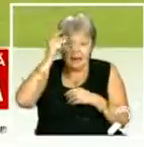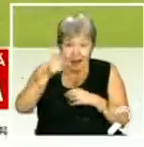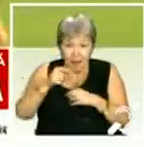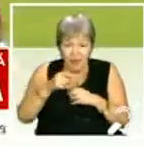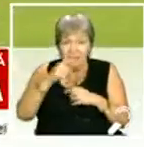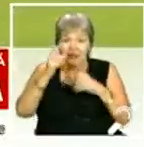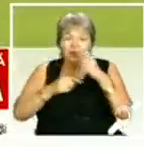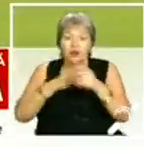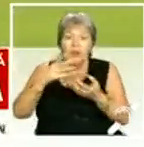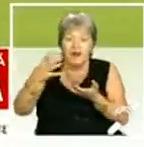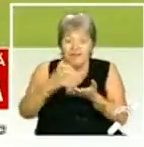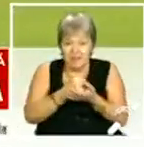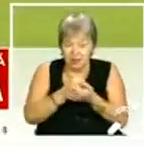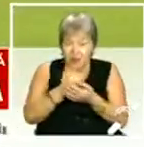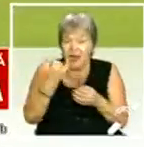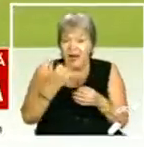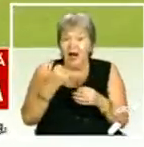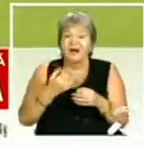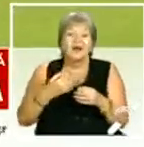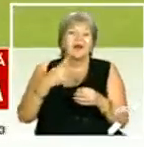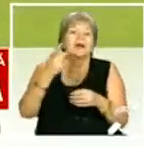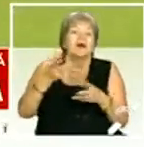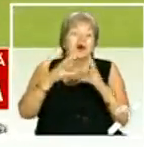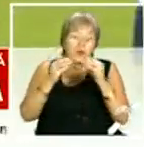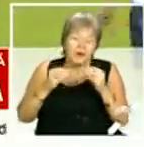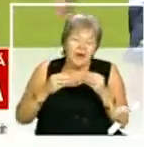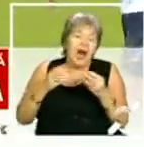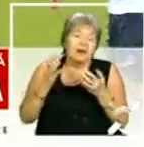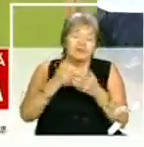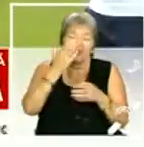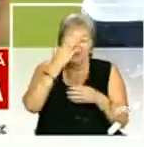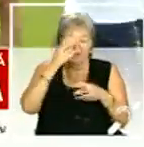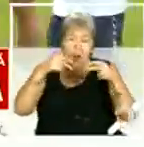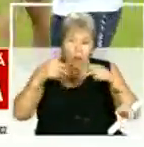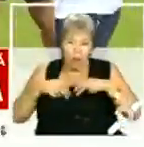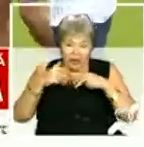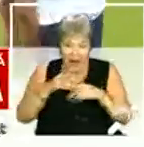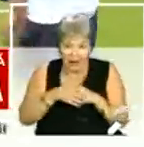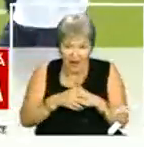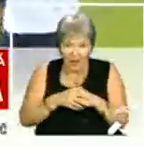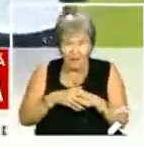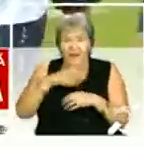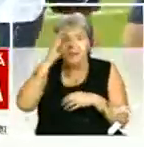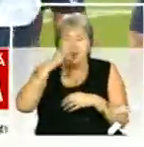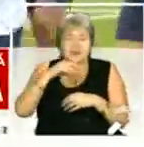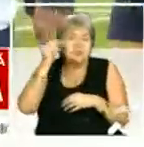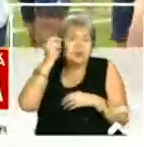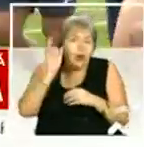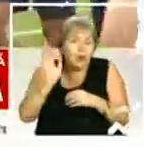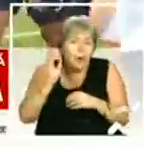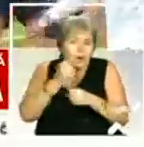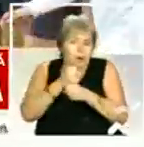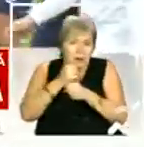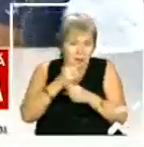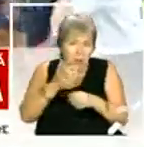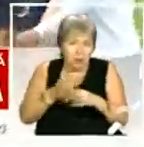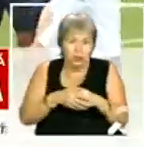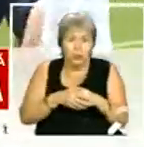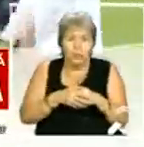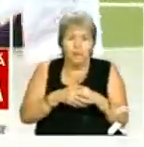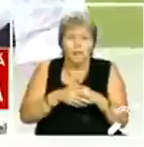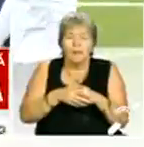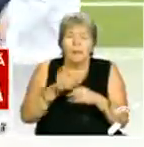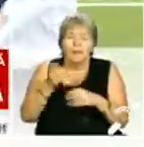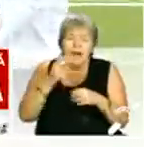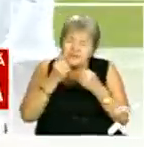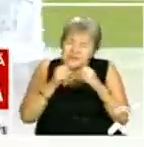după victoria pe care Naționala România a reportat-o contra Ucrainei. Este o zi normală de lucru, este un antrenament ceva mai